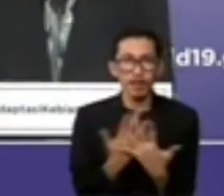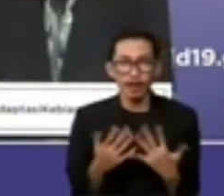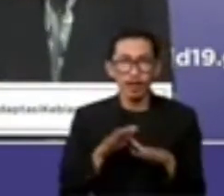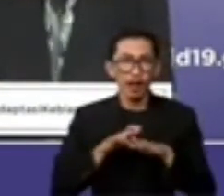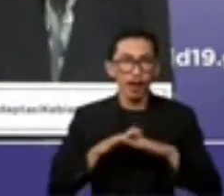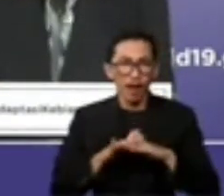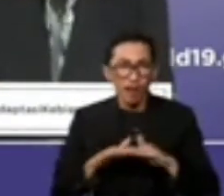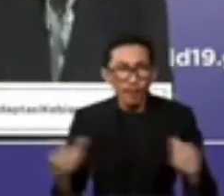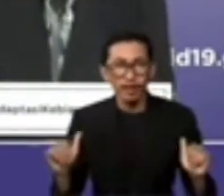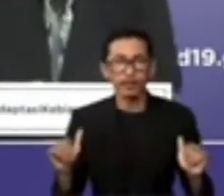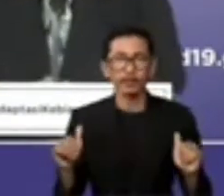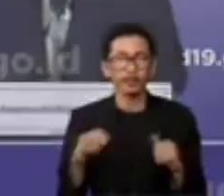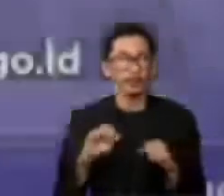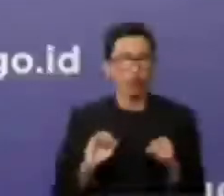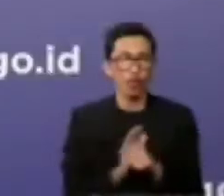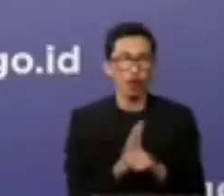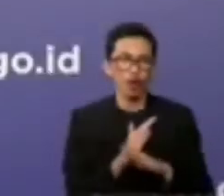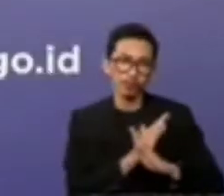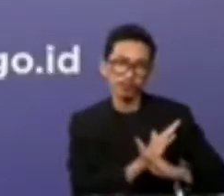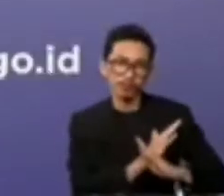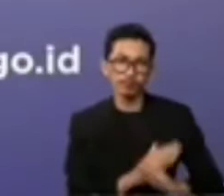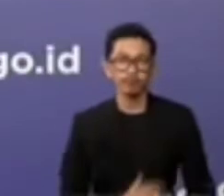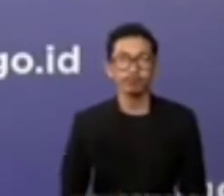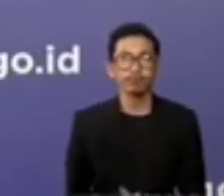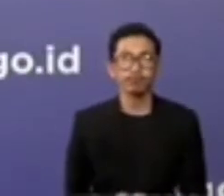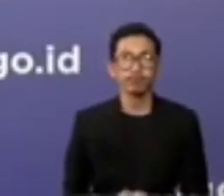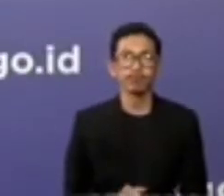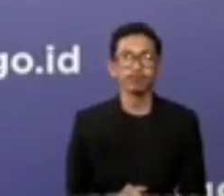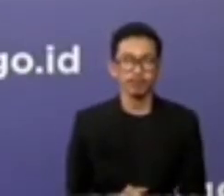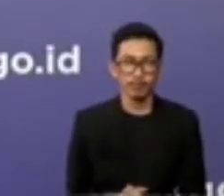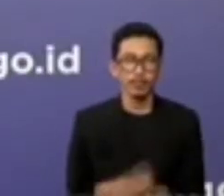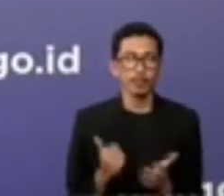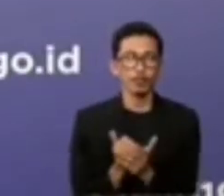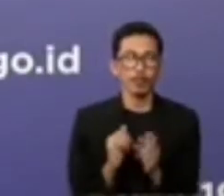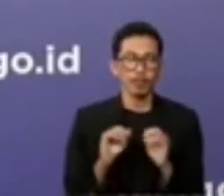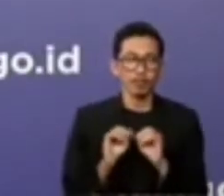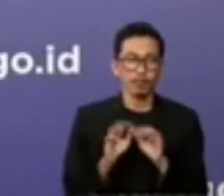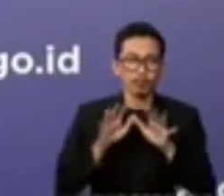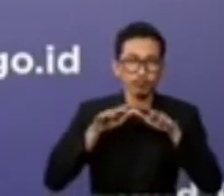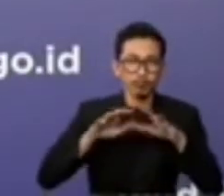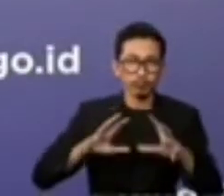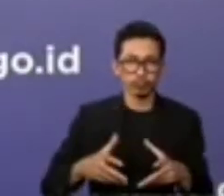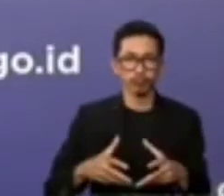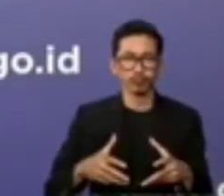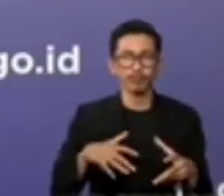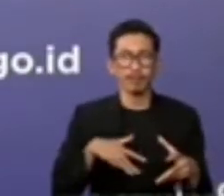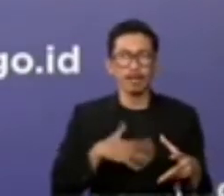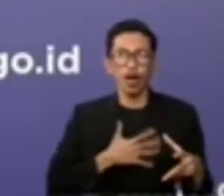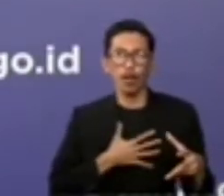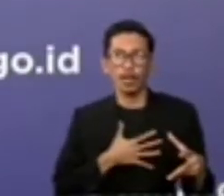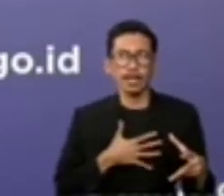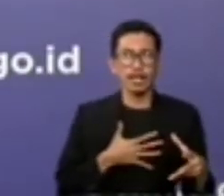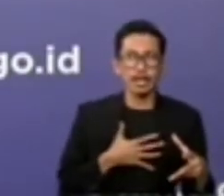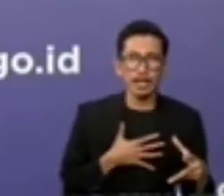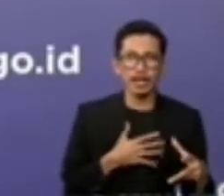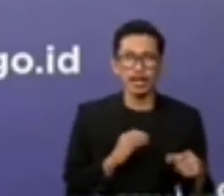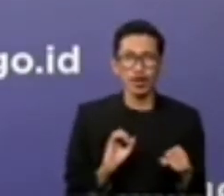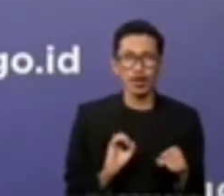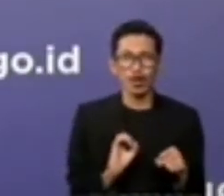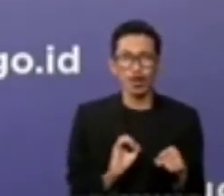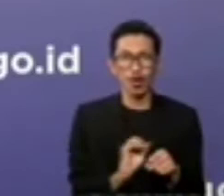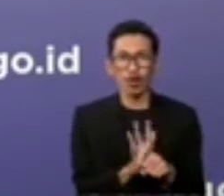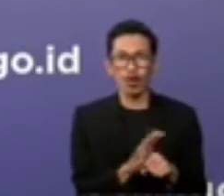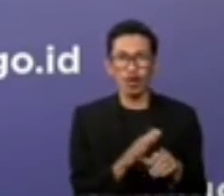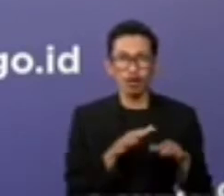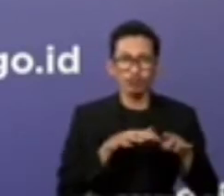COVID-19. Di masa pandemi ini, memang wajar jika kita merasa khawatir, dan ancaman COVID-19